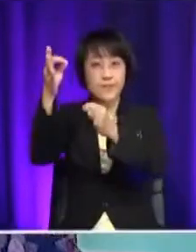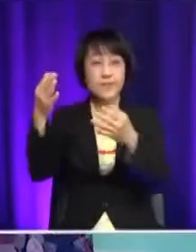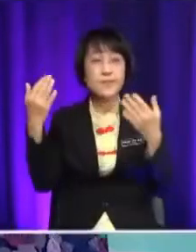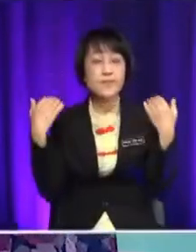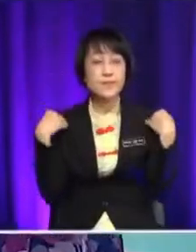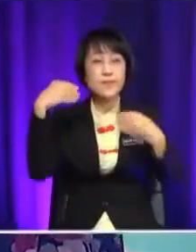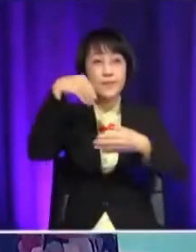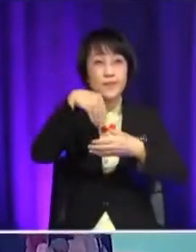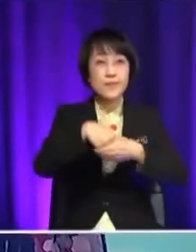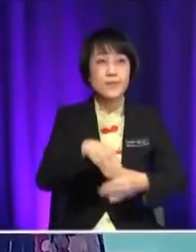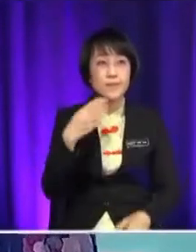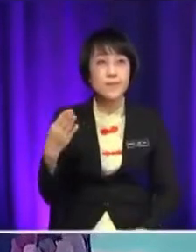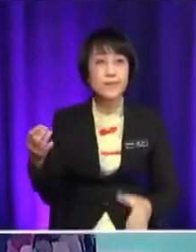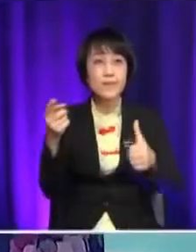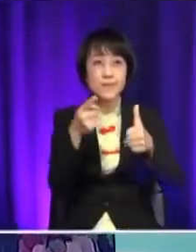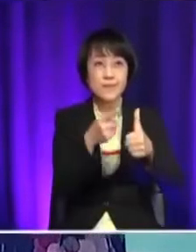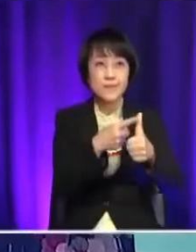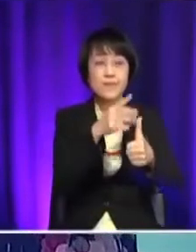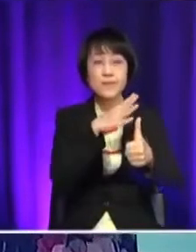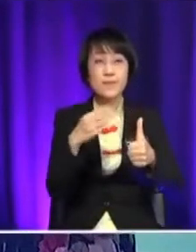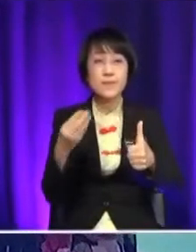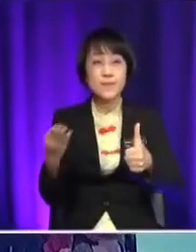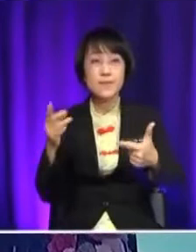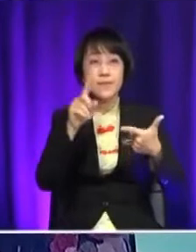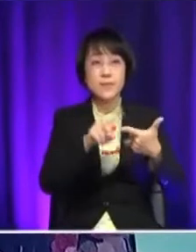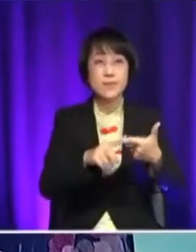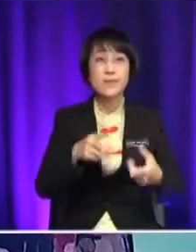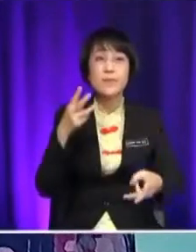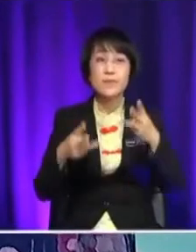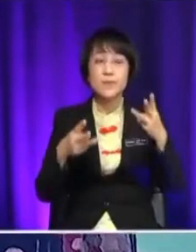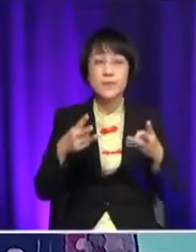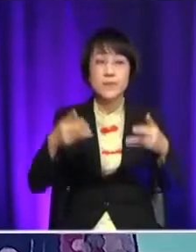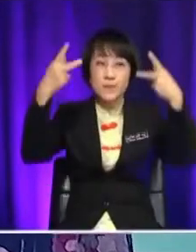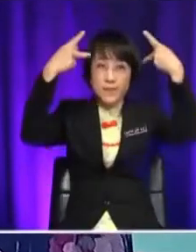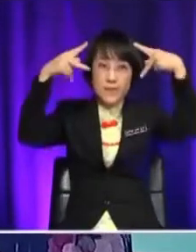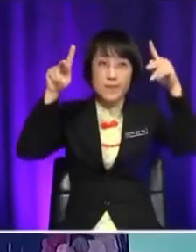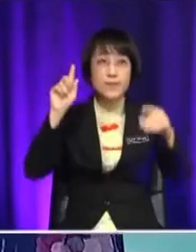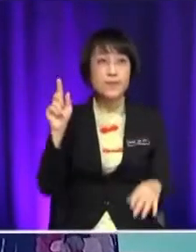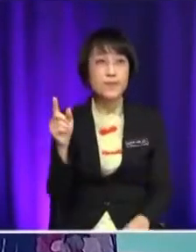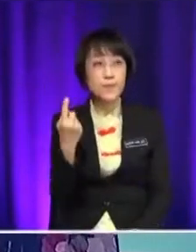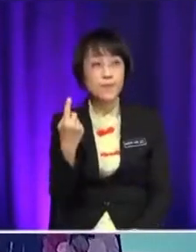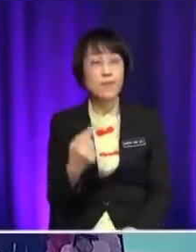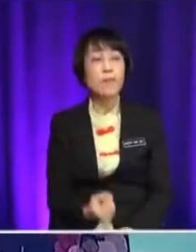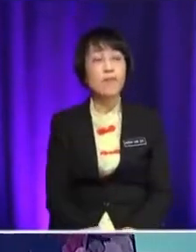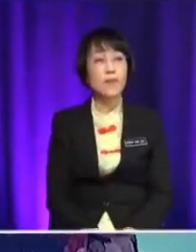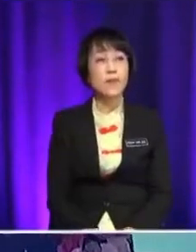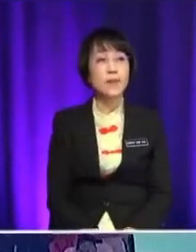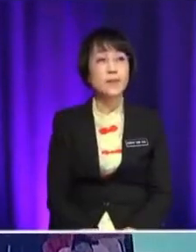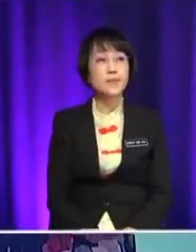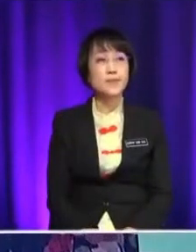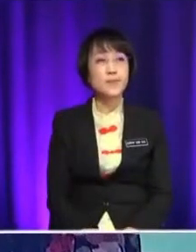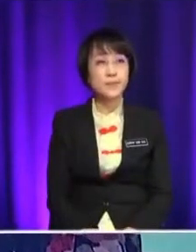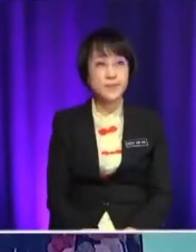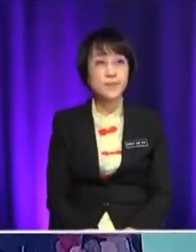satu dan juga bahan dua. Baiklah. Walaupun dia hanya pengerusi. Ya, maknanya dia menyambut apa yang disampaikan